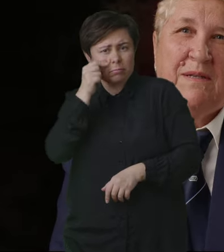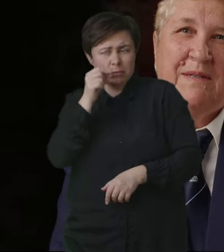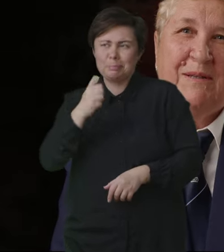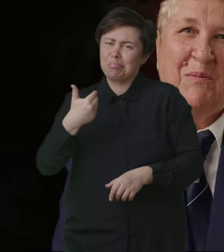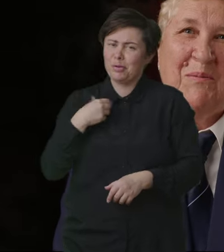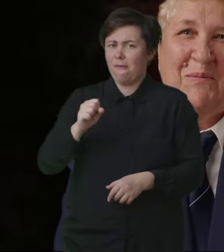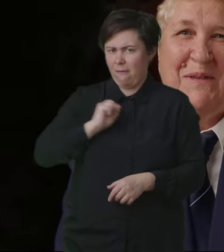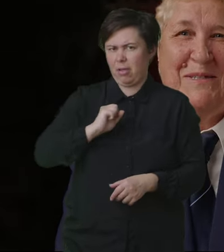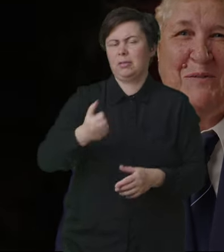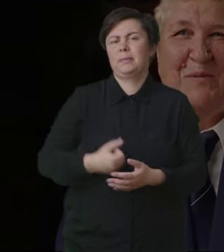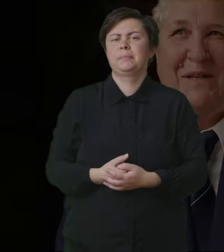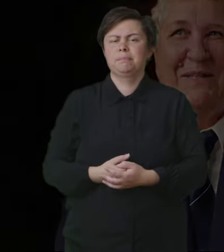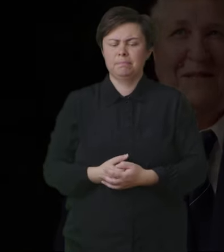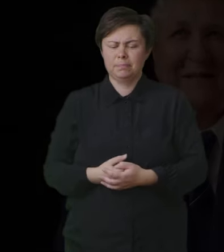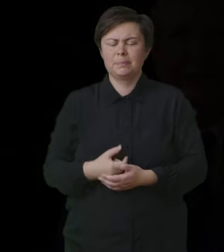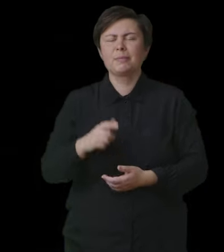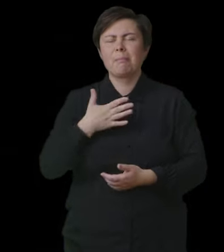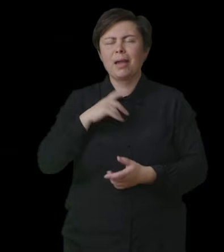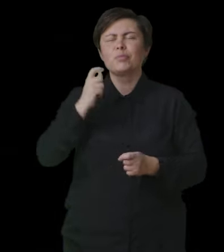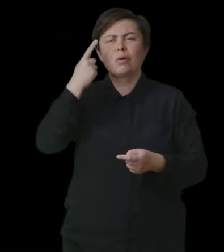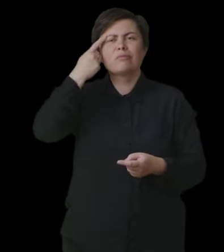fajnie. Jest co wspominać.